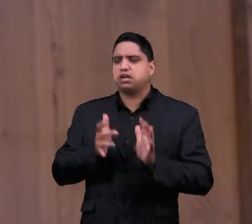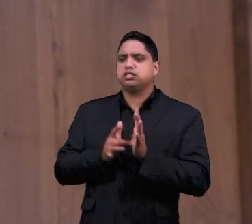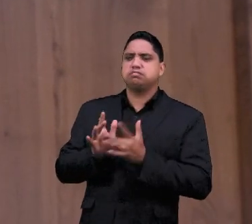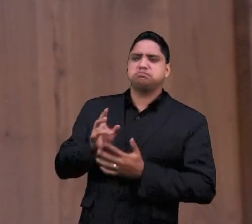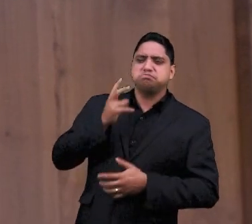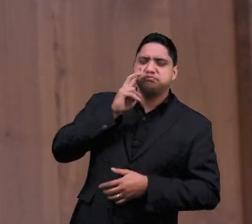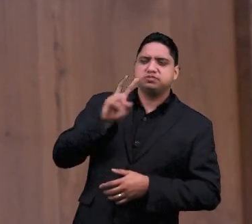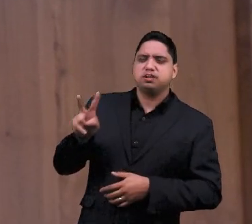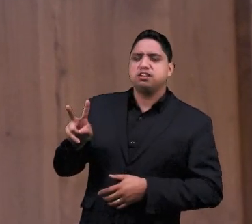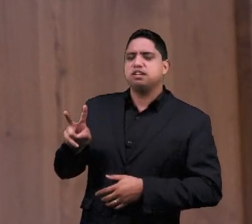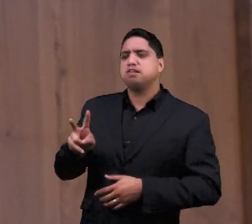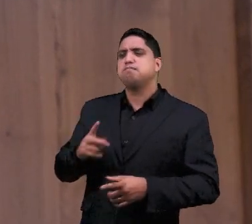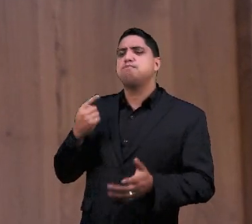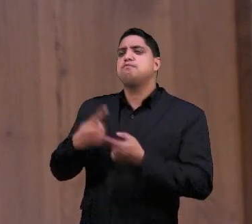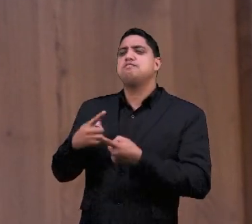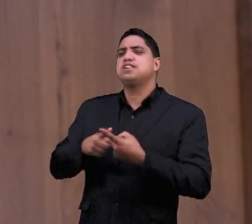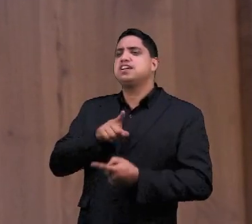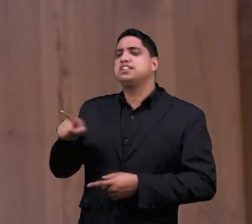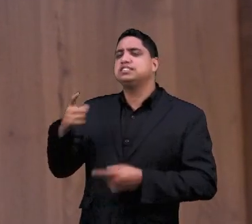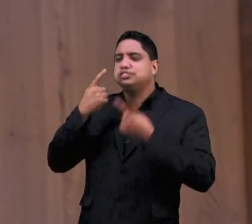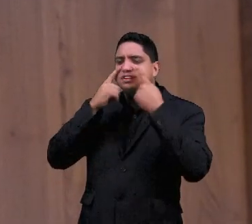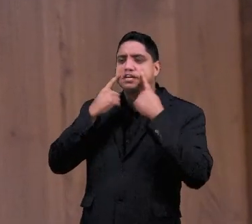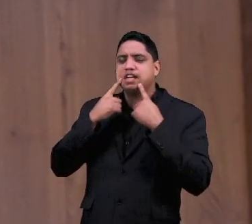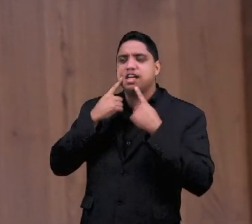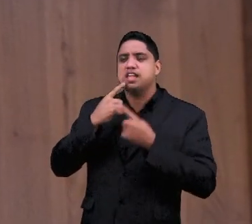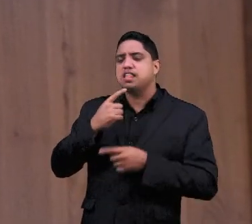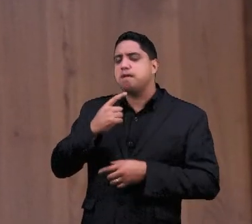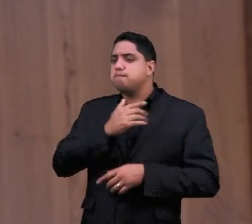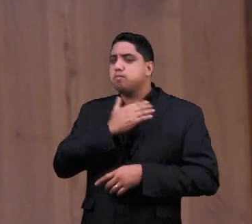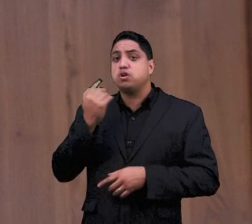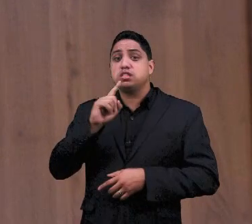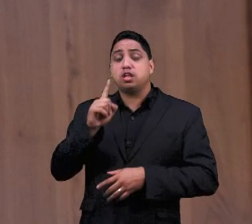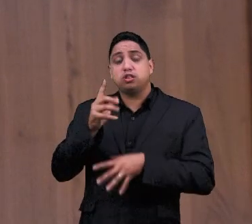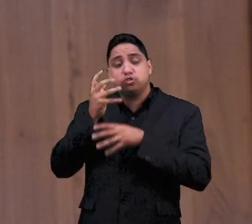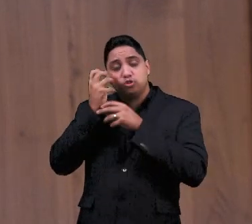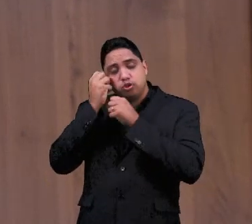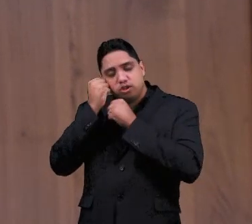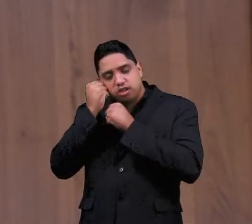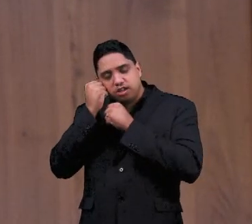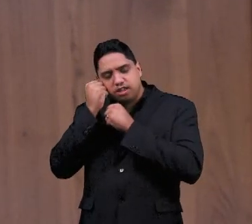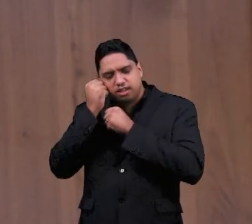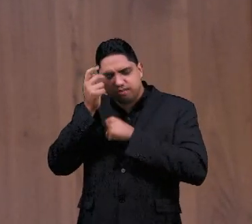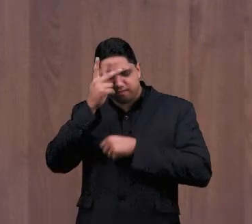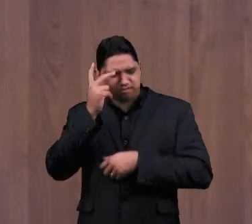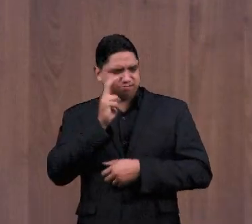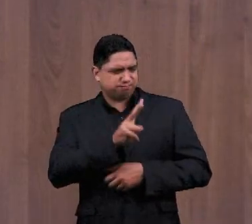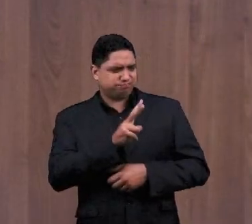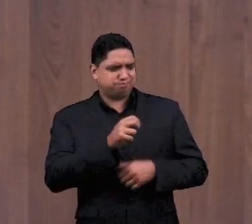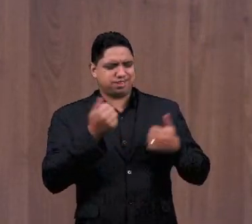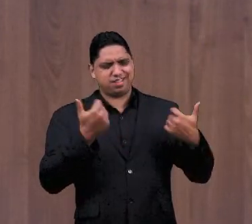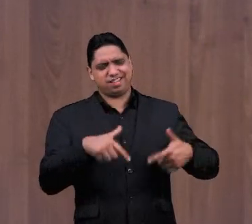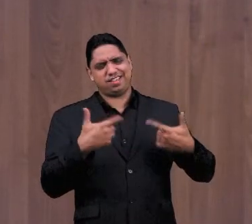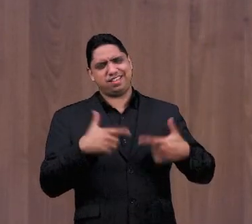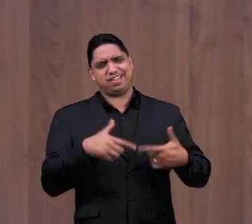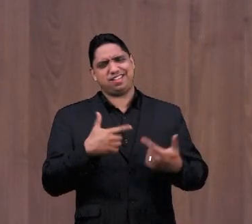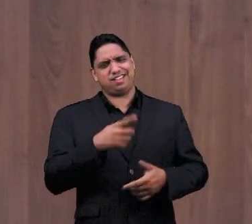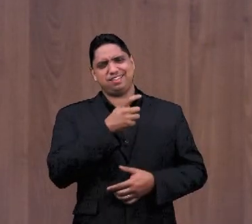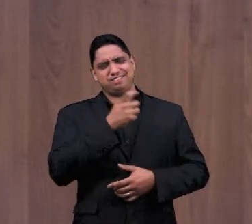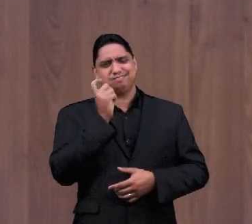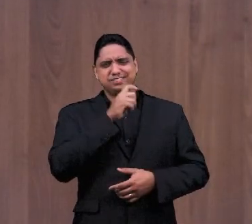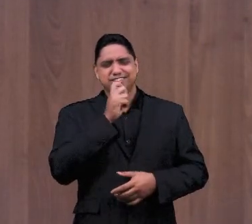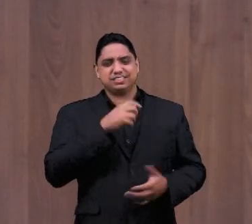pourquoi tu es en train de pleurer? La jeune fille n'est pas morte, mais elle dort. Mais eux, ils